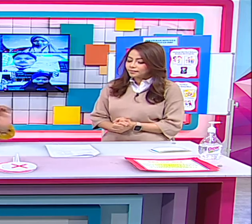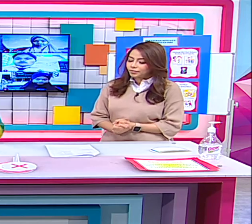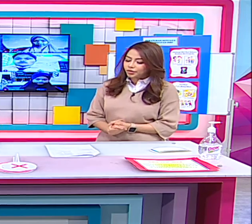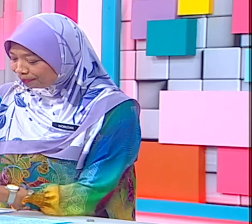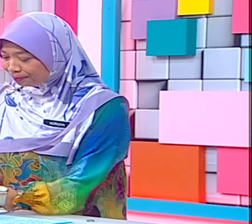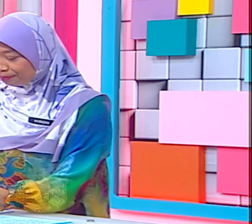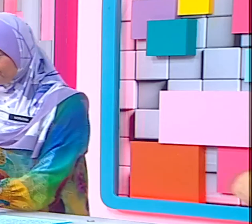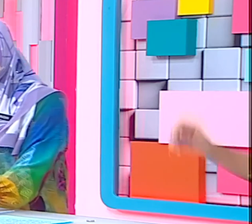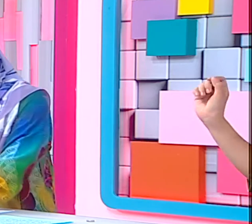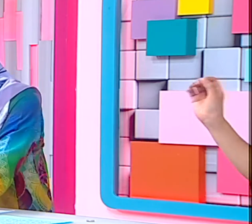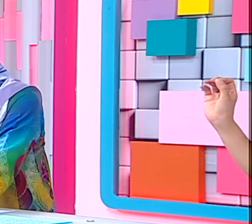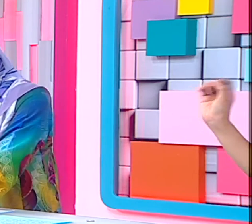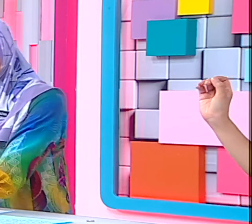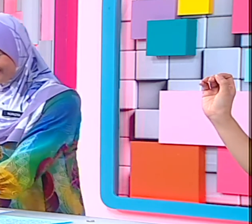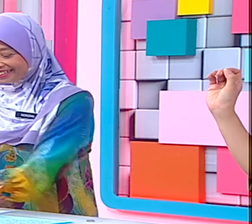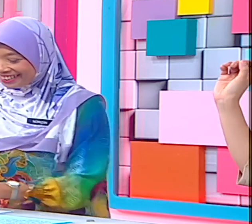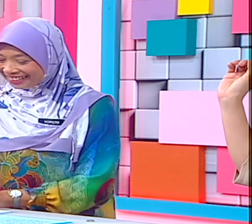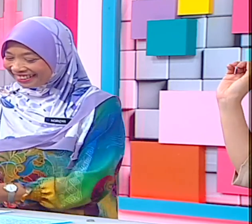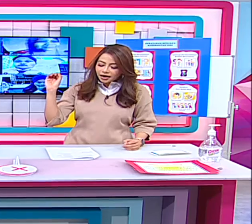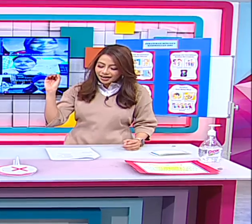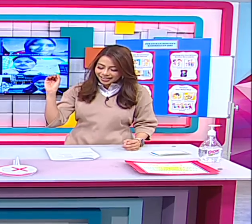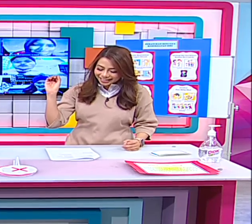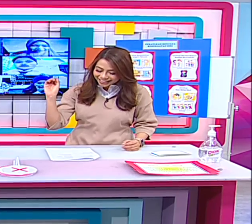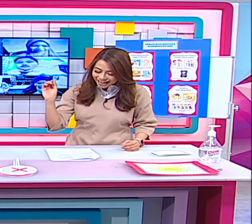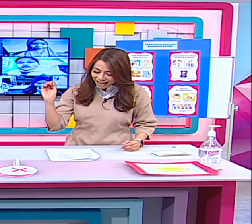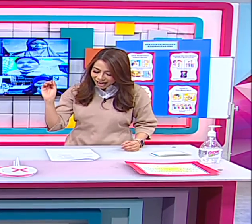Ellie tanya cikgu dulu. Okey. Saya tanya